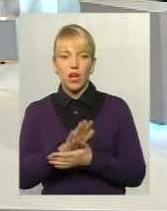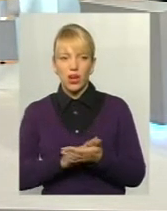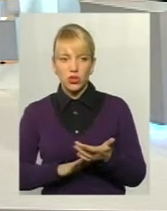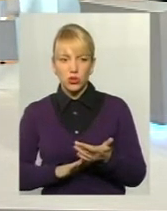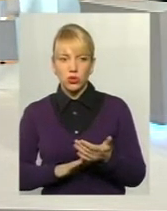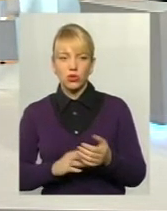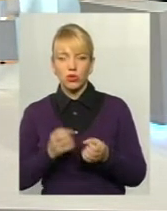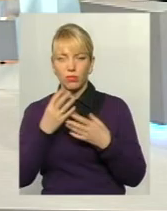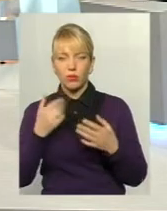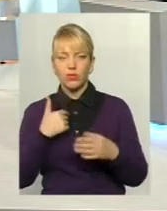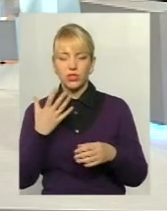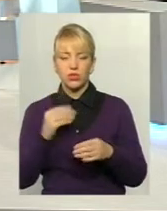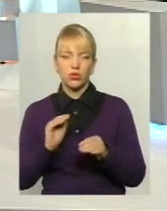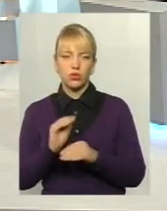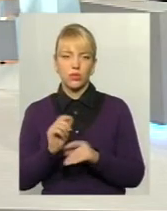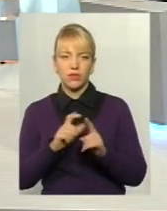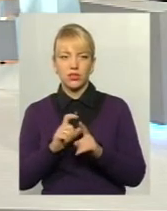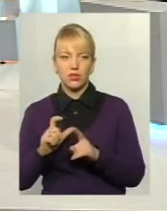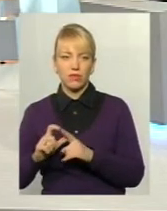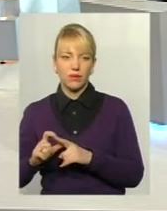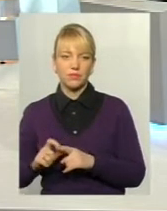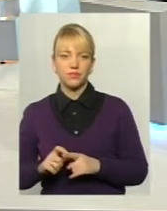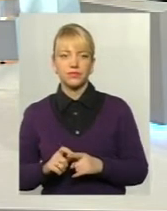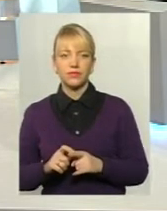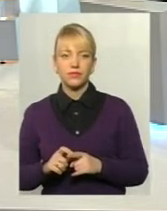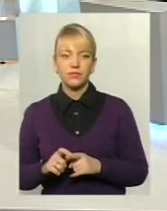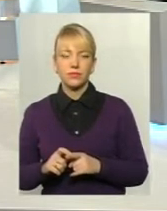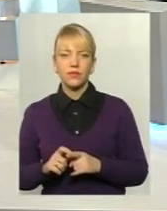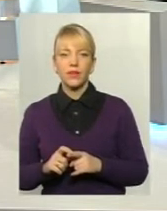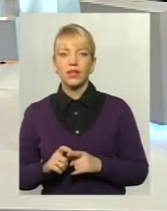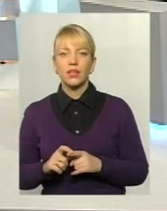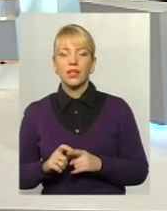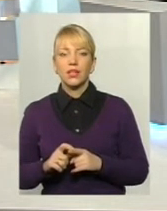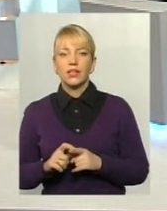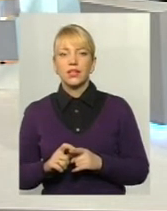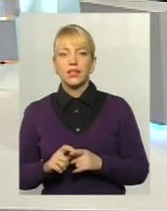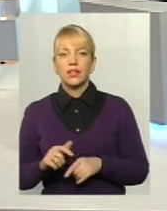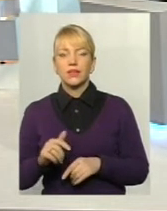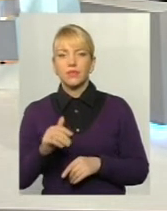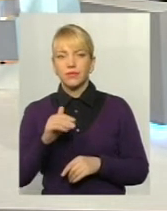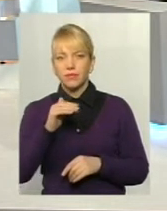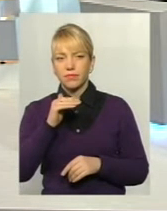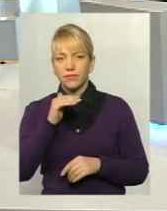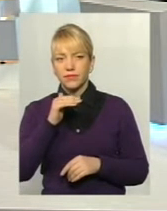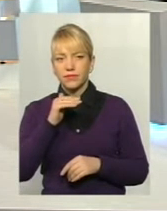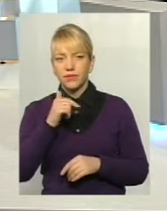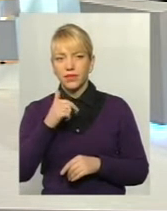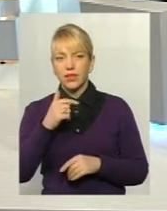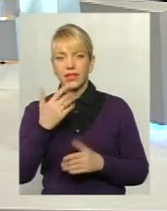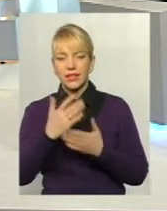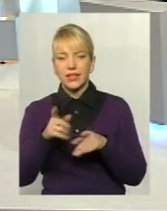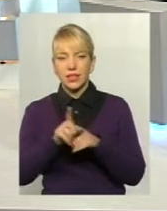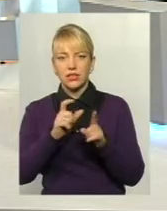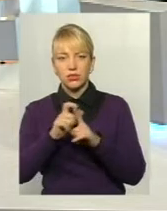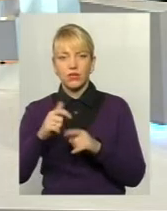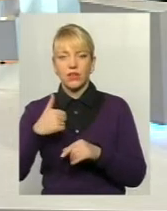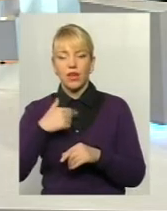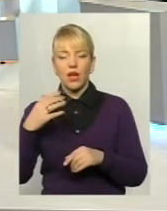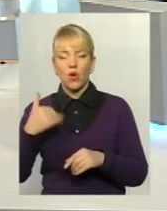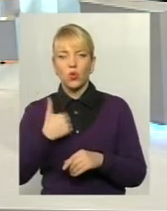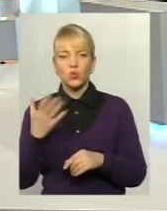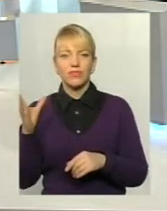я буквально кілька слів хочу додати до слів пані Тетяни. От крім тих фраз, ще дуже часто звучить фраза «я хочу все і одразу». Але